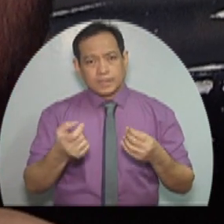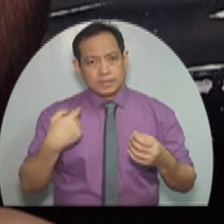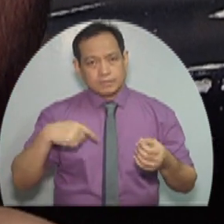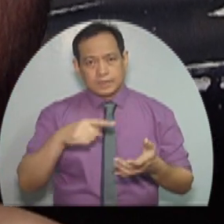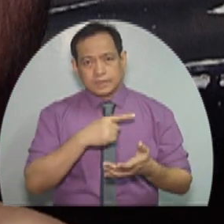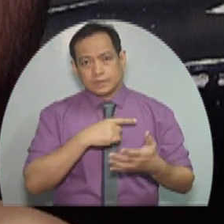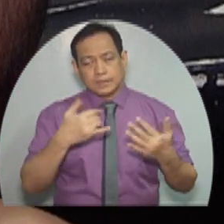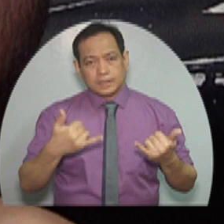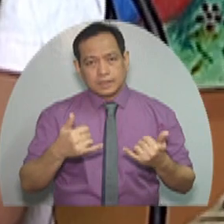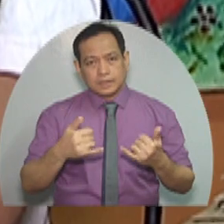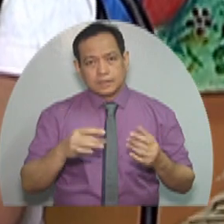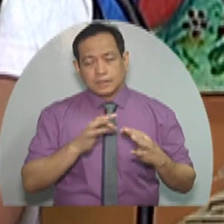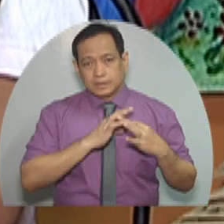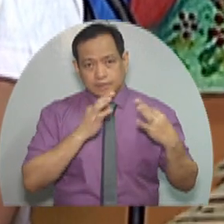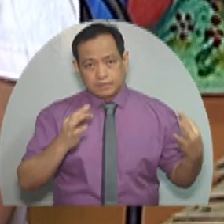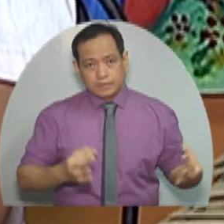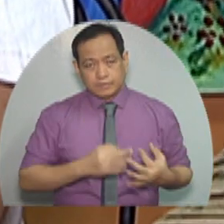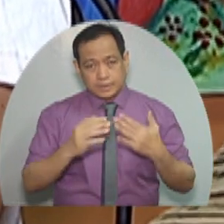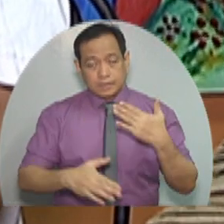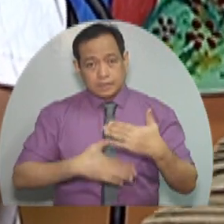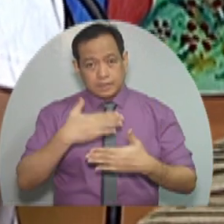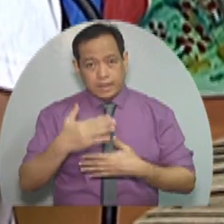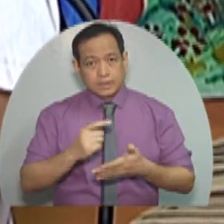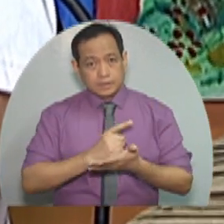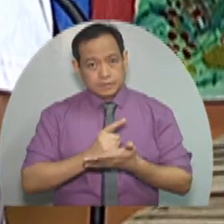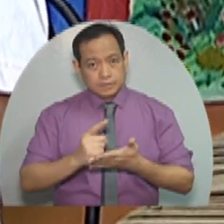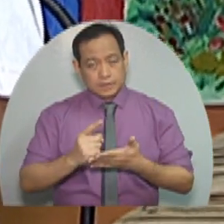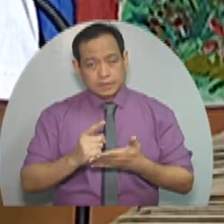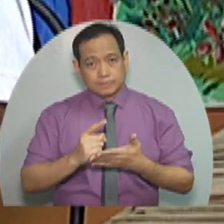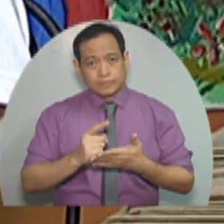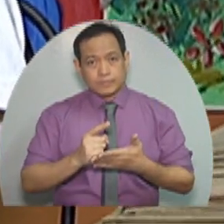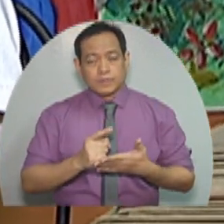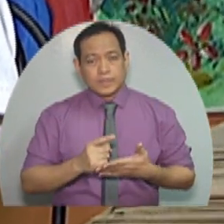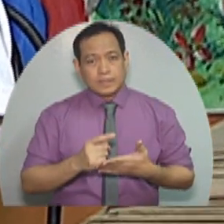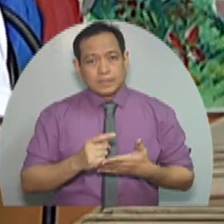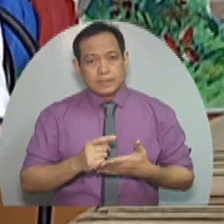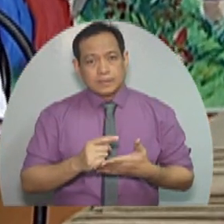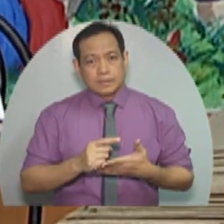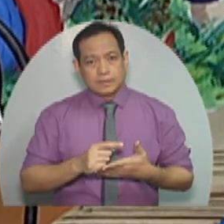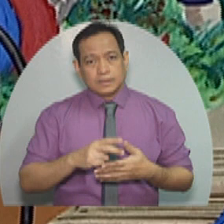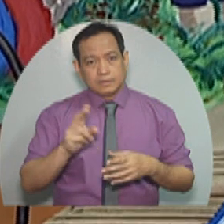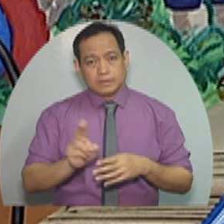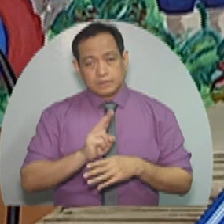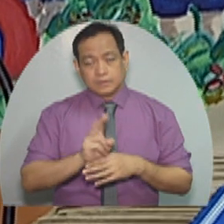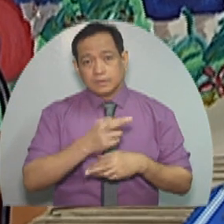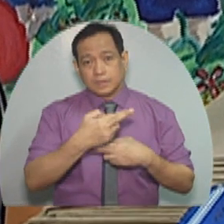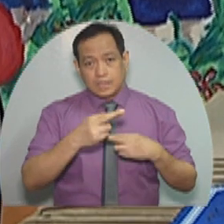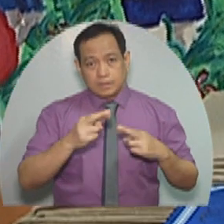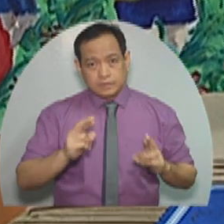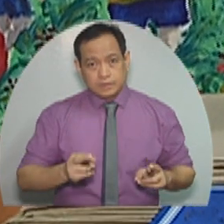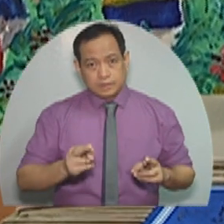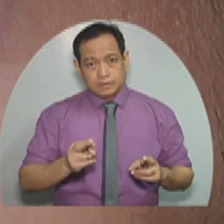po, binigyan po kaming palugit na February po ng next week, pwede daw po sila naman ang